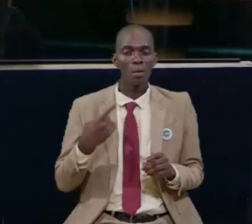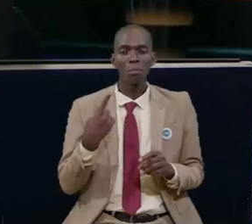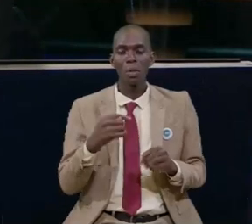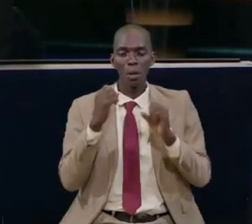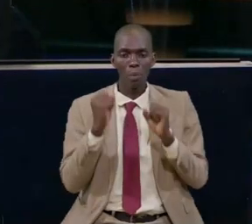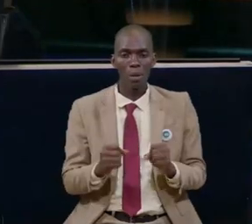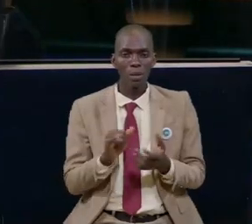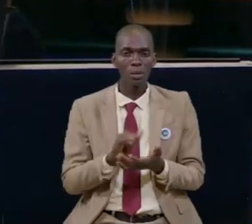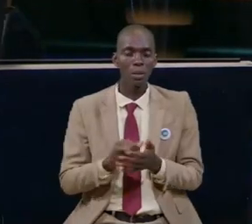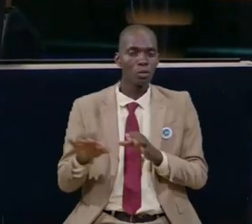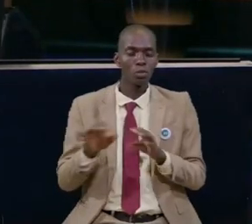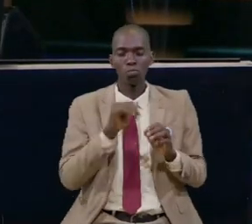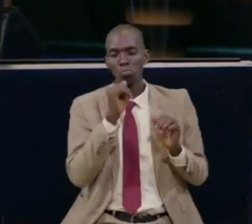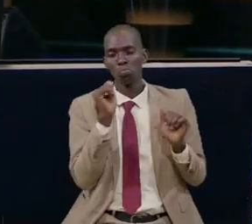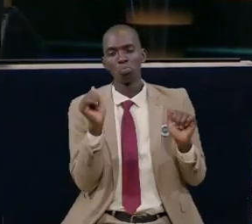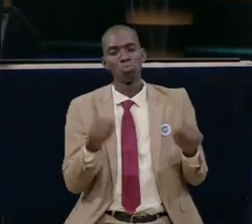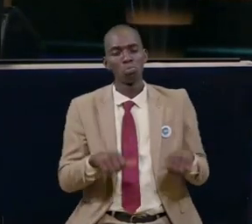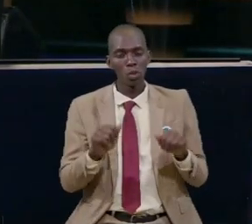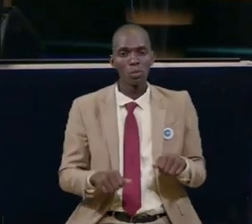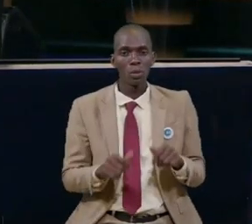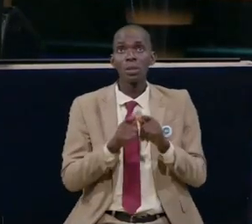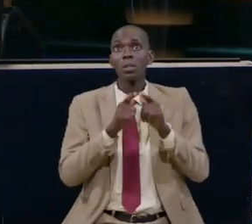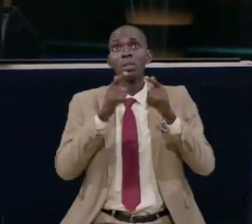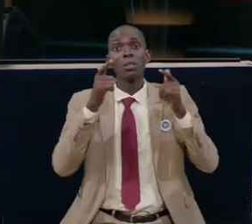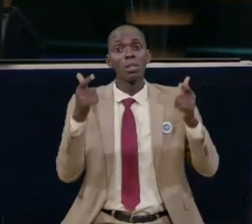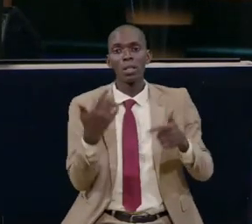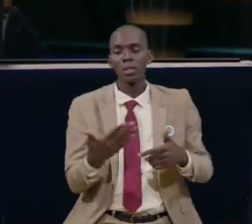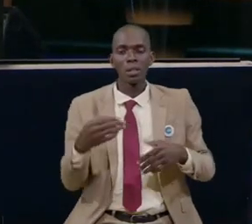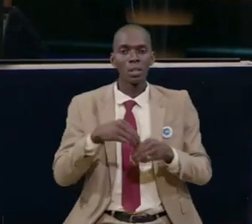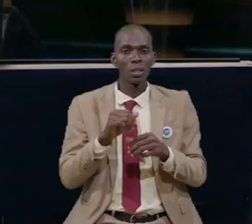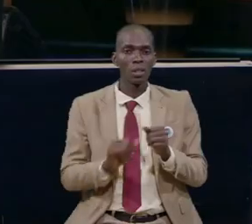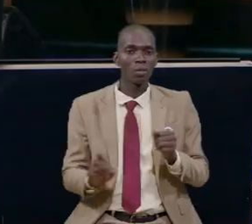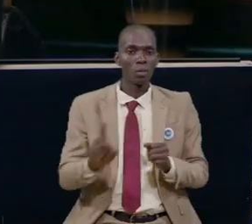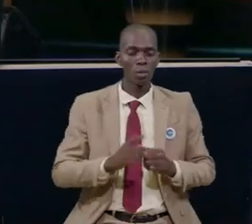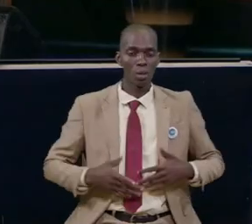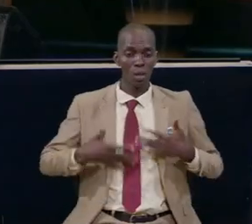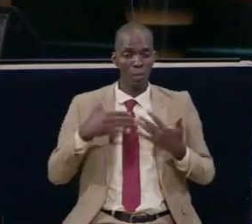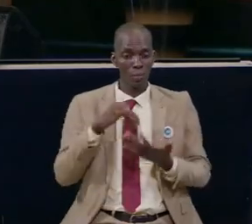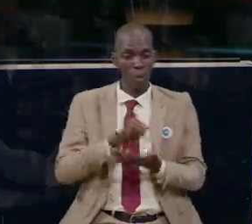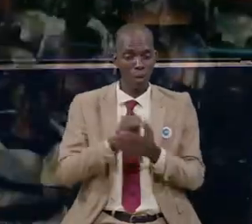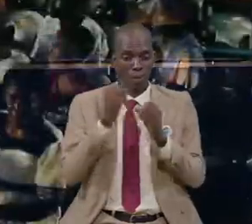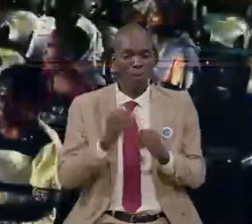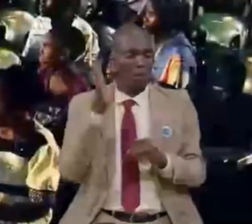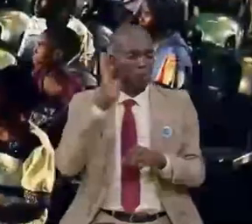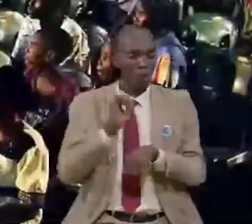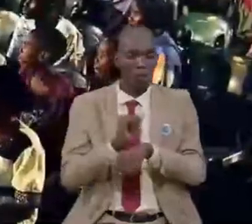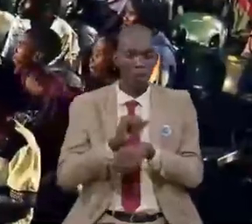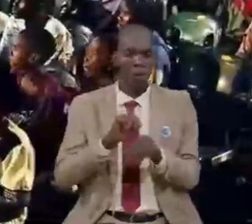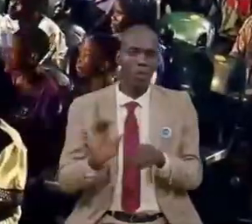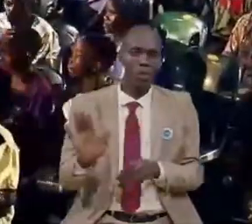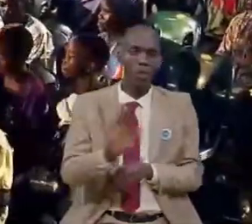l'impossible, l'incroyable dans chaque vie. Cette puissance va agir dans votre vie ce soir au nom de